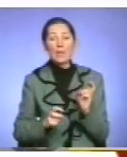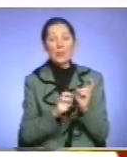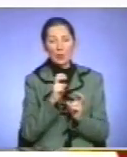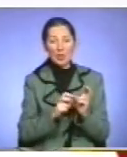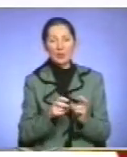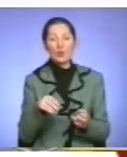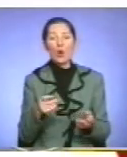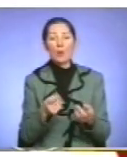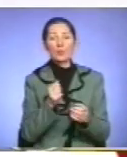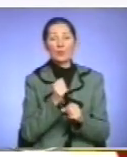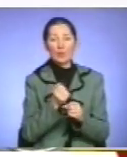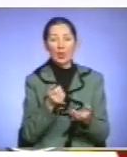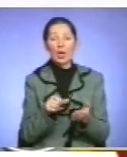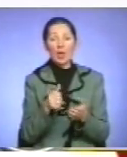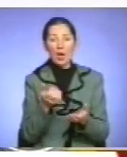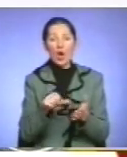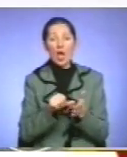в посадках різних там